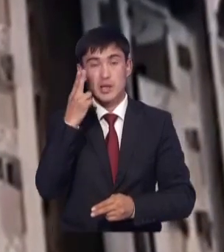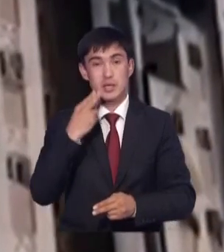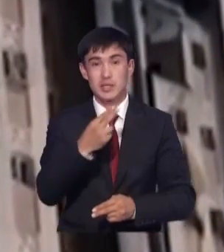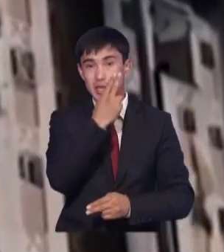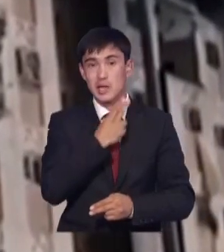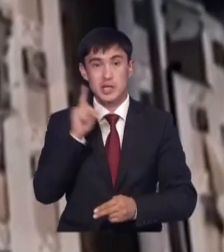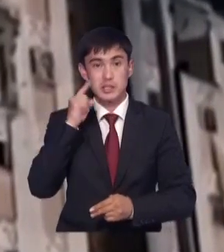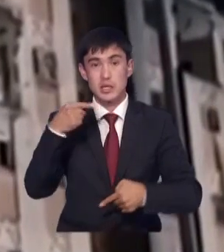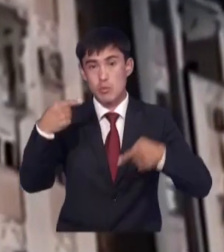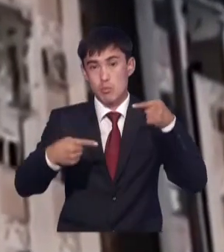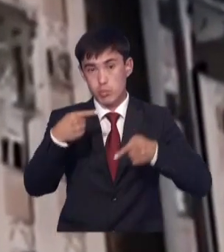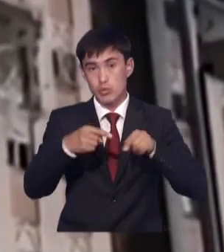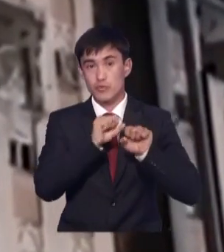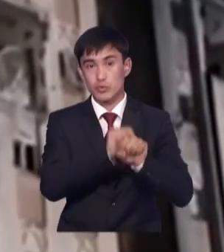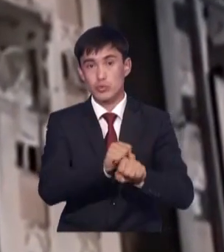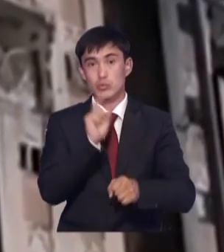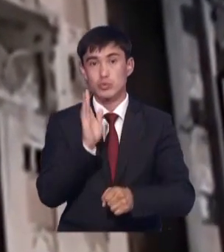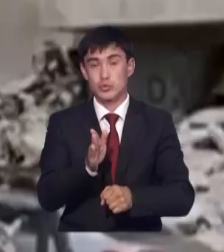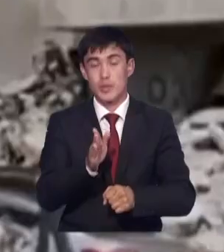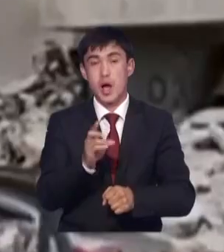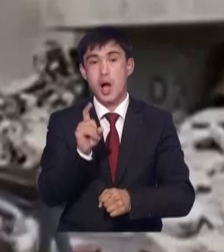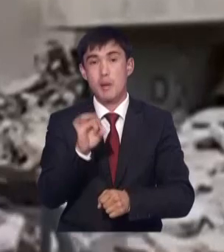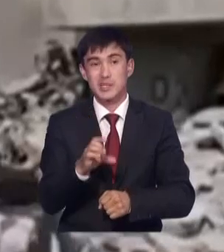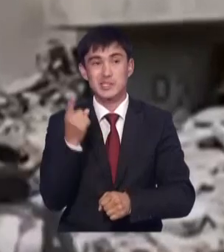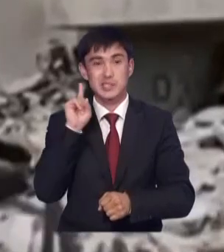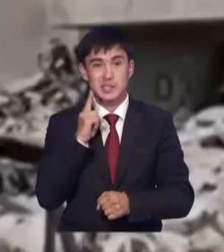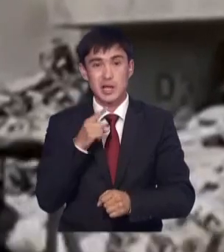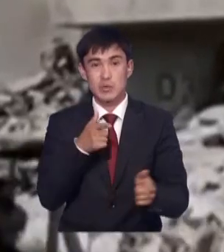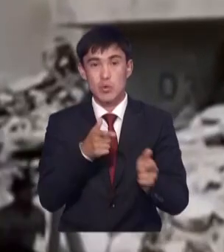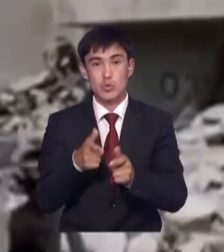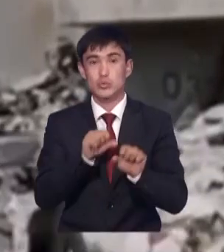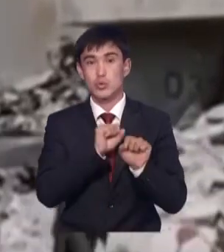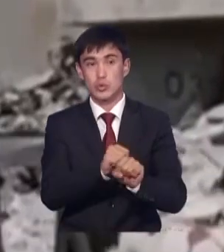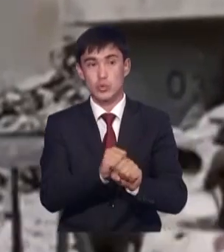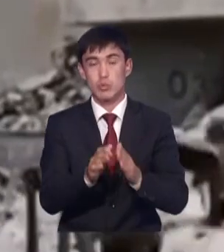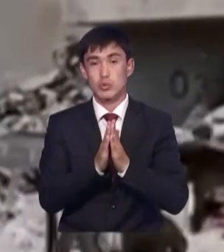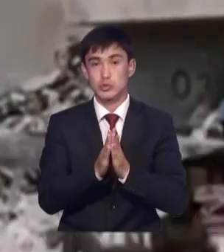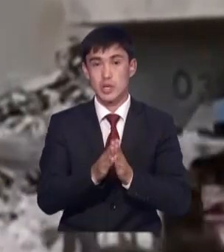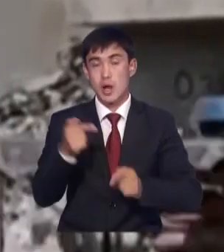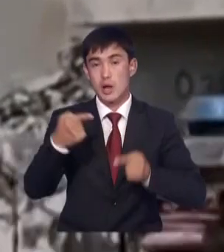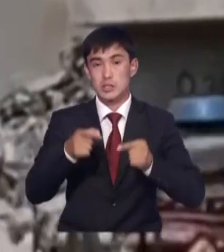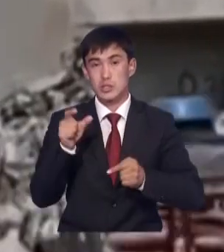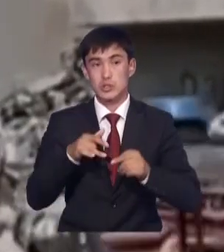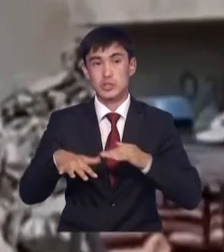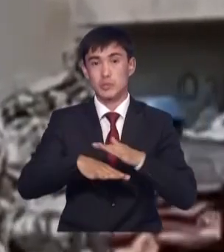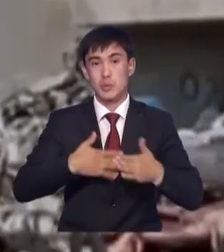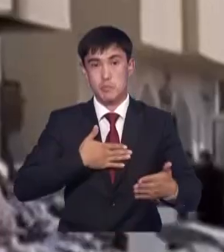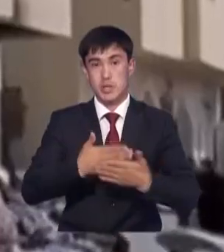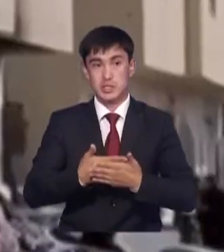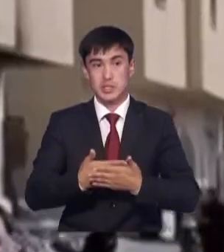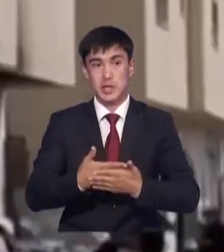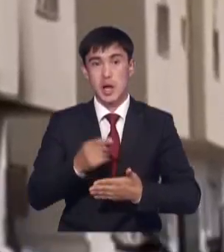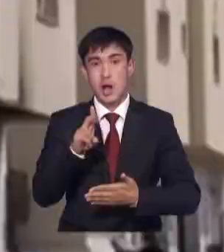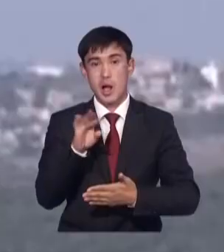қарсы шабуыл қаупін тоқтатуға үндеді. Ал Хамас пен Израильді оқ атуды тоқтатуға шақырды. Қарсыласушы тараптар бейсенбіде